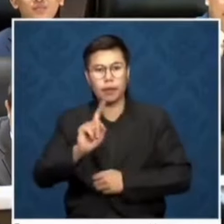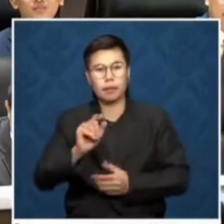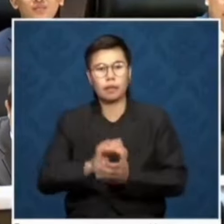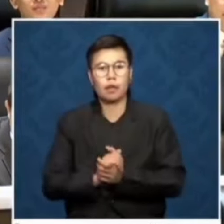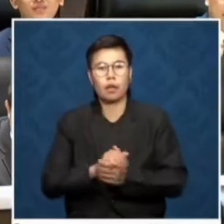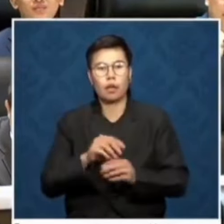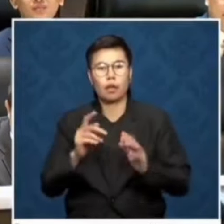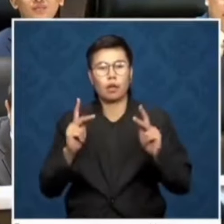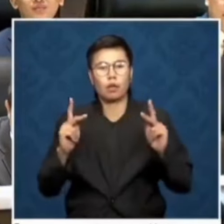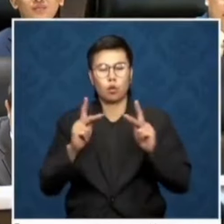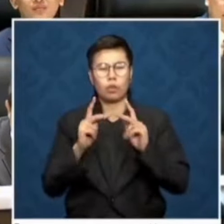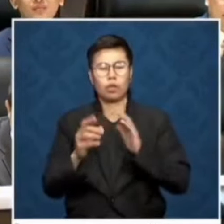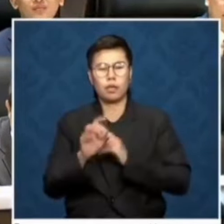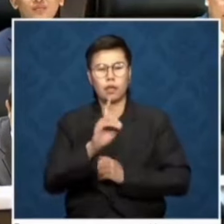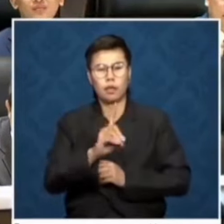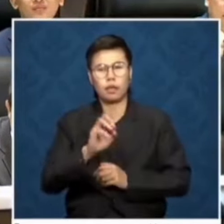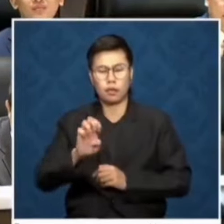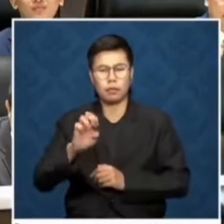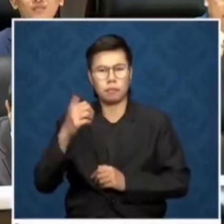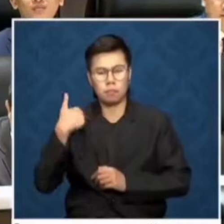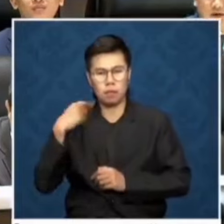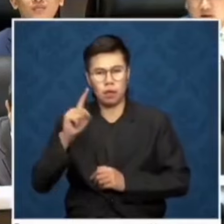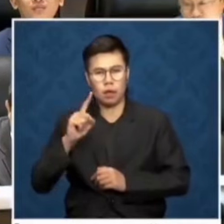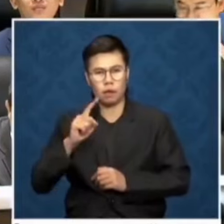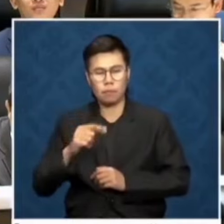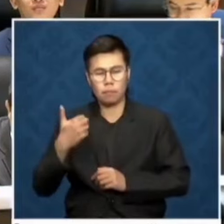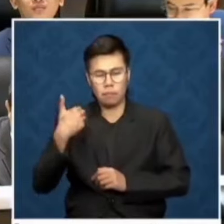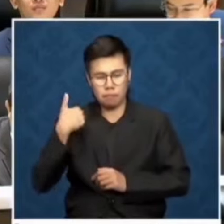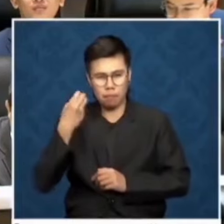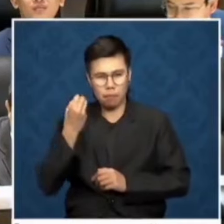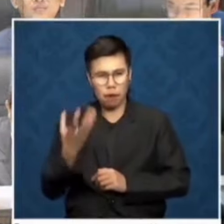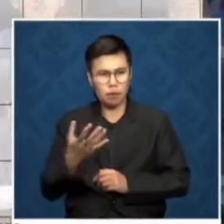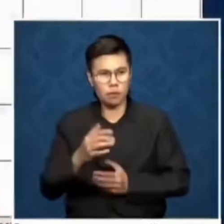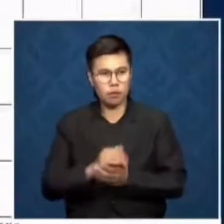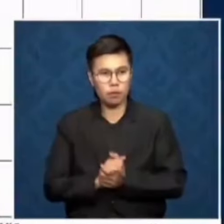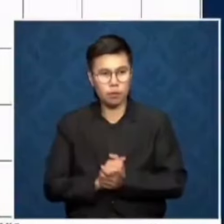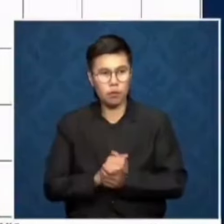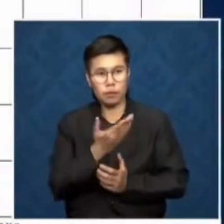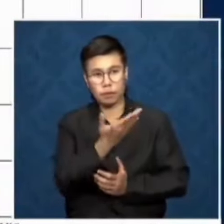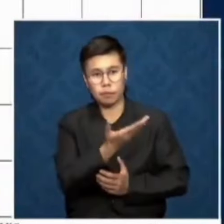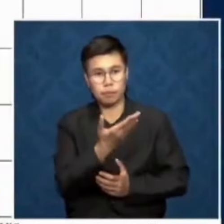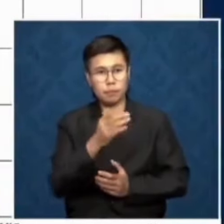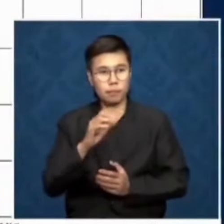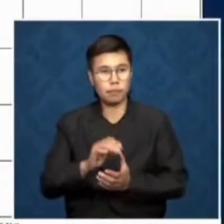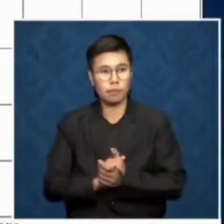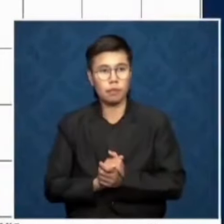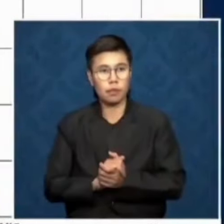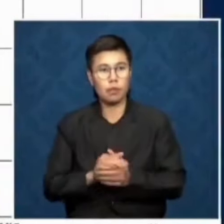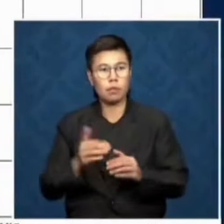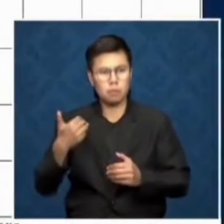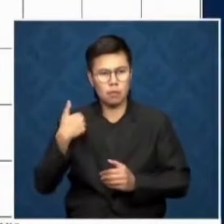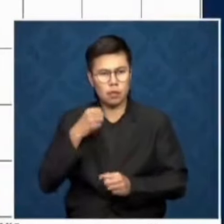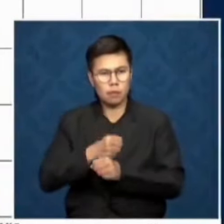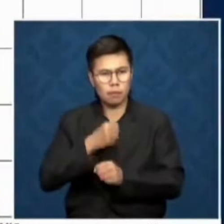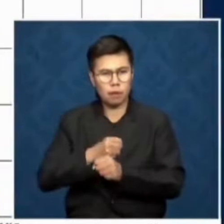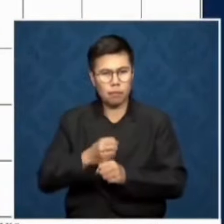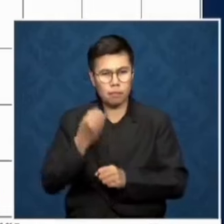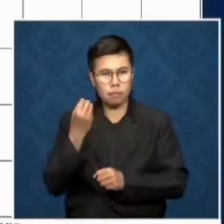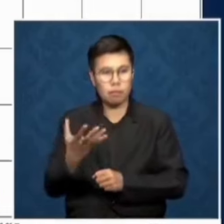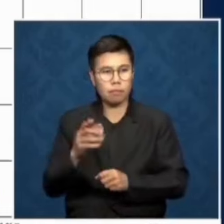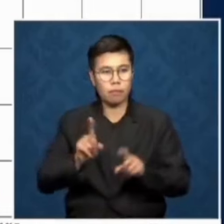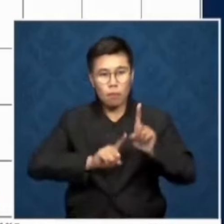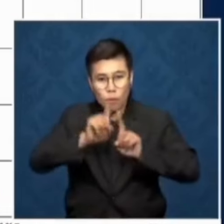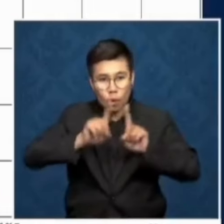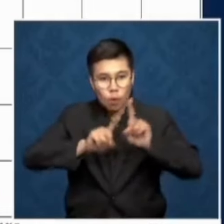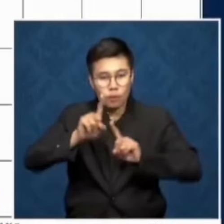ง DE เป็นกระทรวงที่มีภารกิจค่อนข้างเยอะนะคะขอสไลด์ข้างหน้าเมื่อกี้ค่ะ มีภารกิจค่อนข้างเยอะนะคะแต่ตัวชี้วัดค่ะตัว